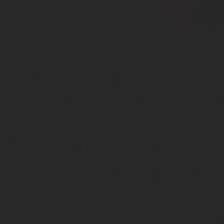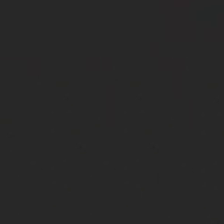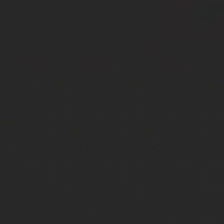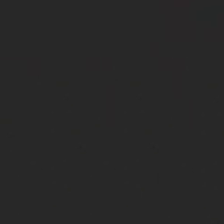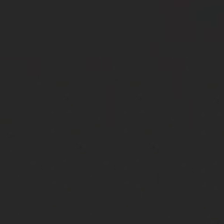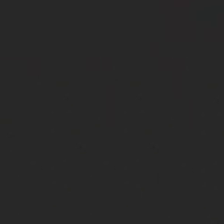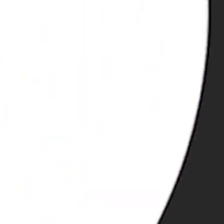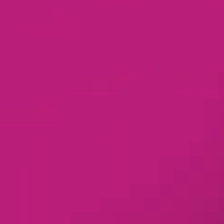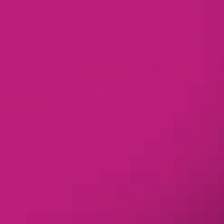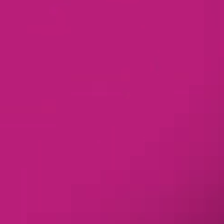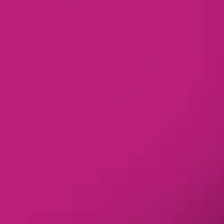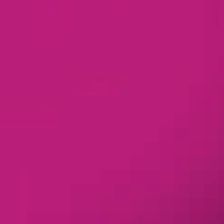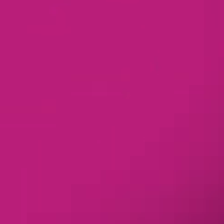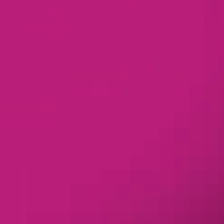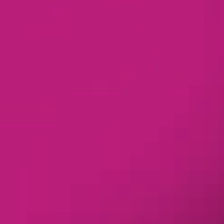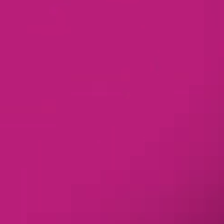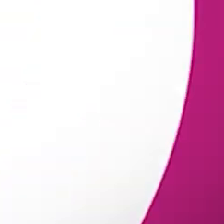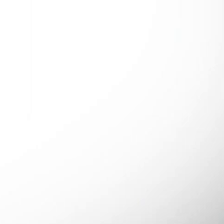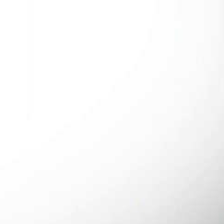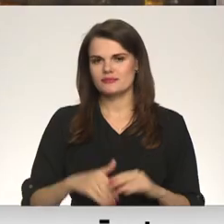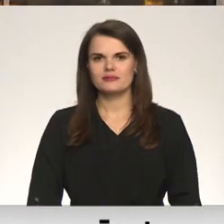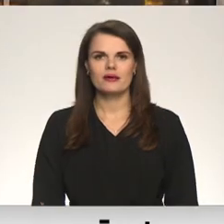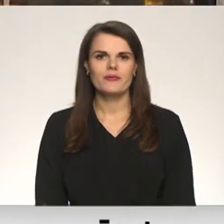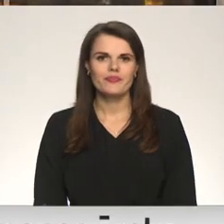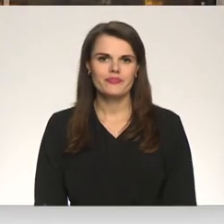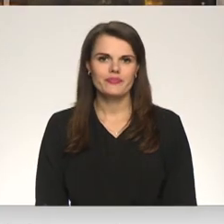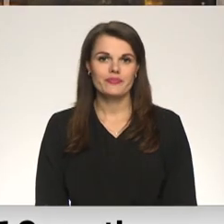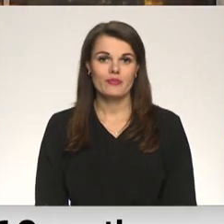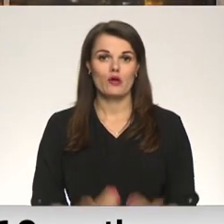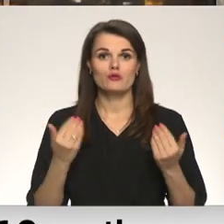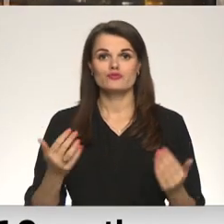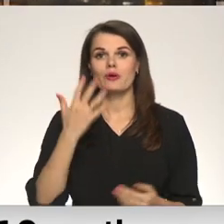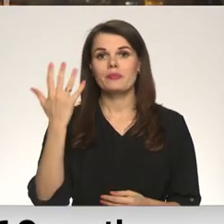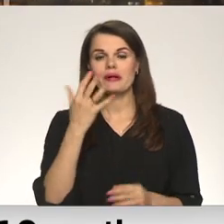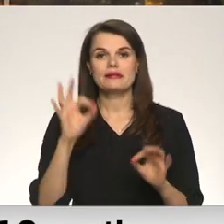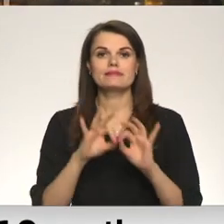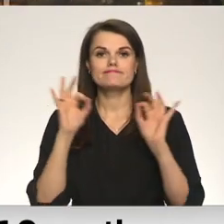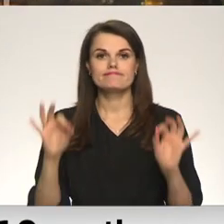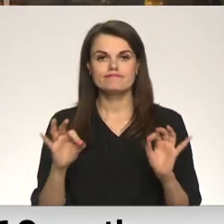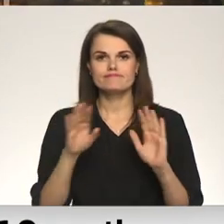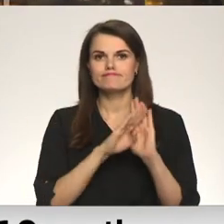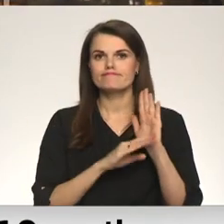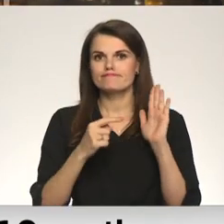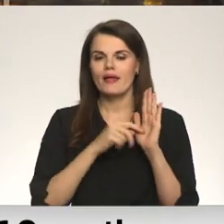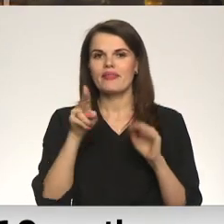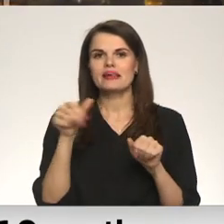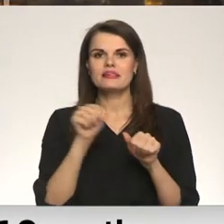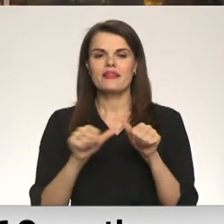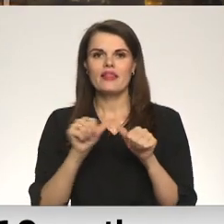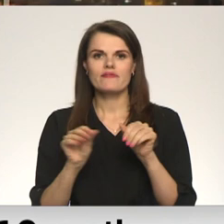Re, viss ēters ir te! Šo piekdienu stāsies spēkā prasība dīzeļdegvielai